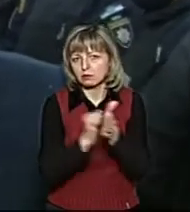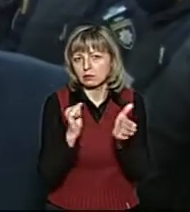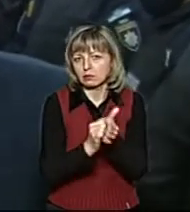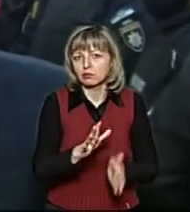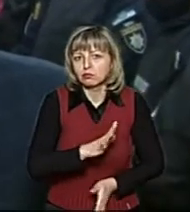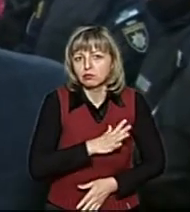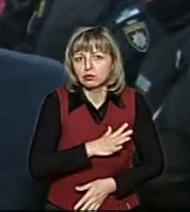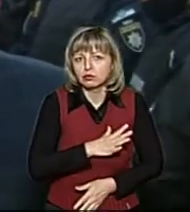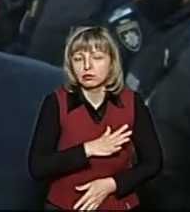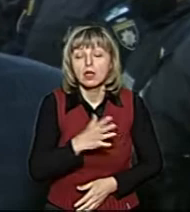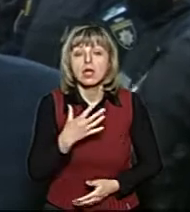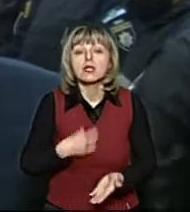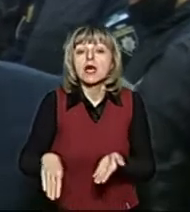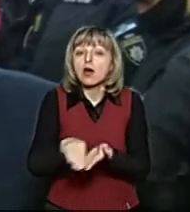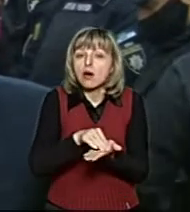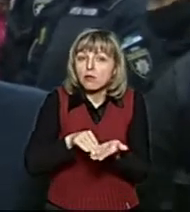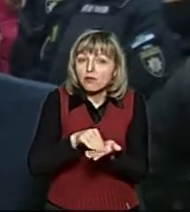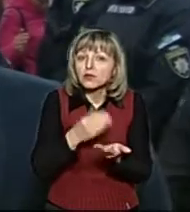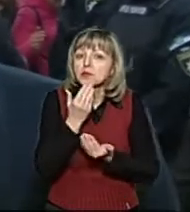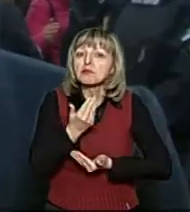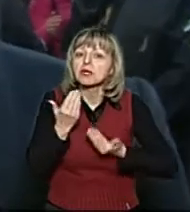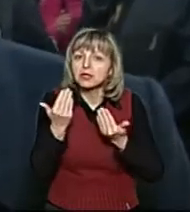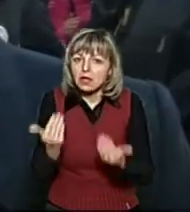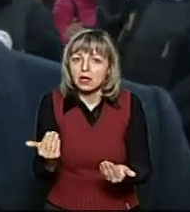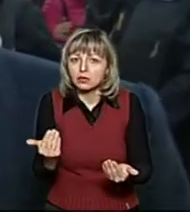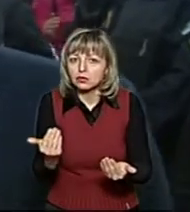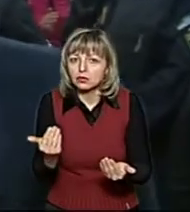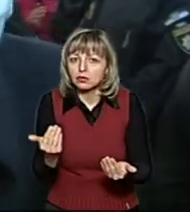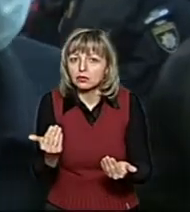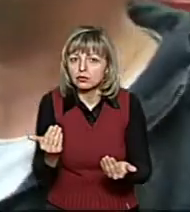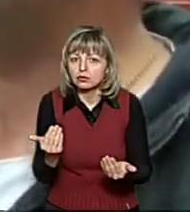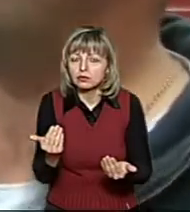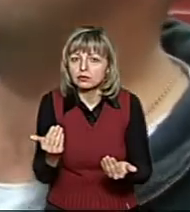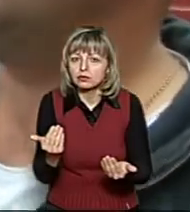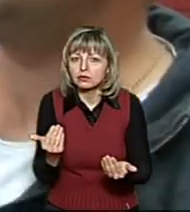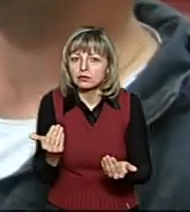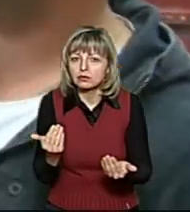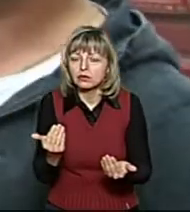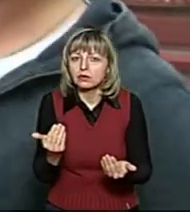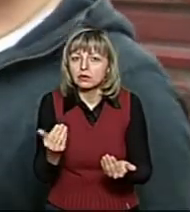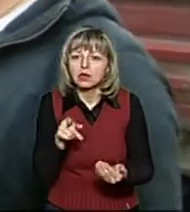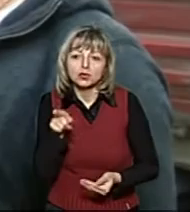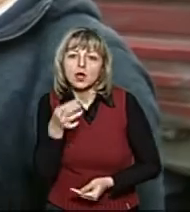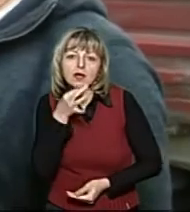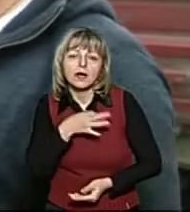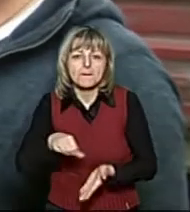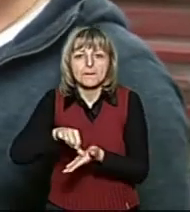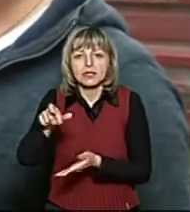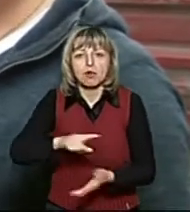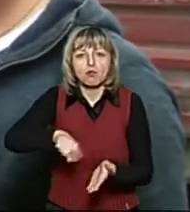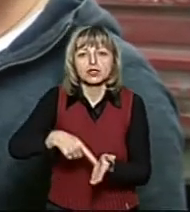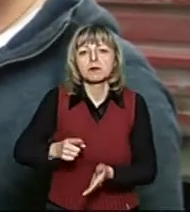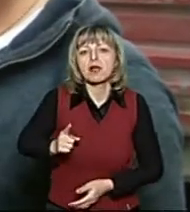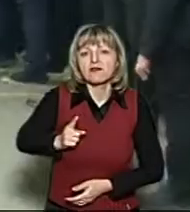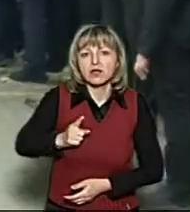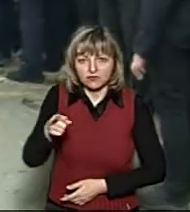масової інформації. Я вас ще раз запитую. Покажіть його ще раз. Той говорить мені, що представник муніципальної